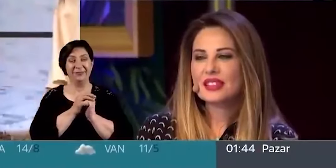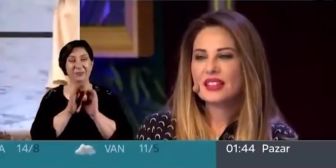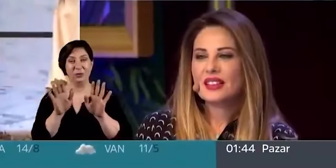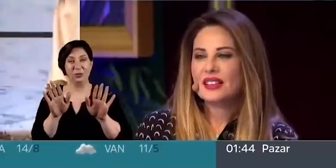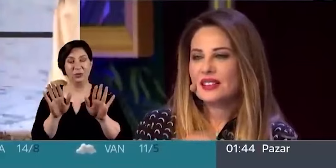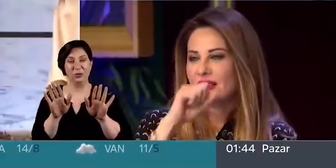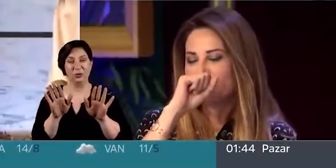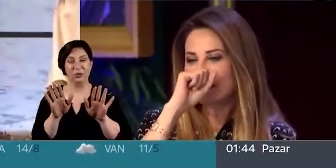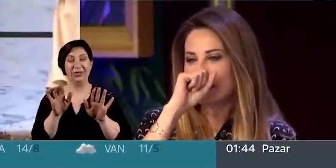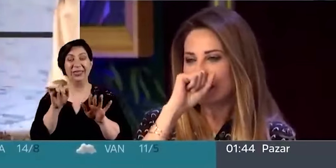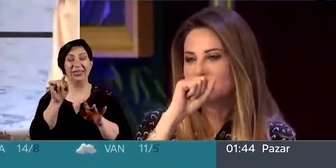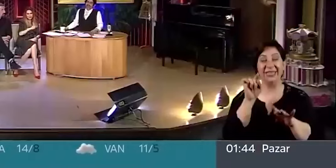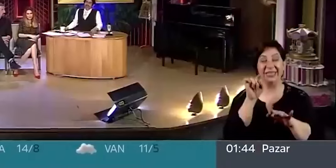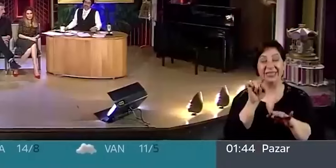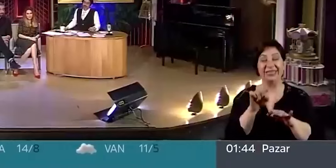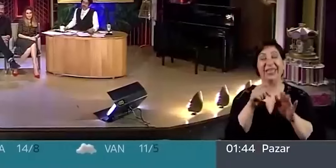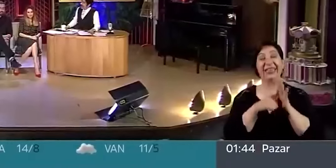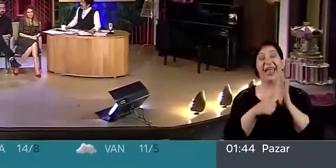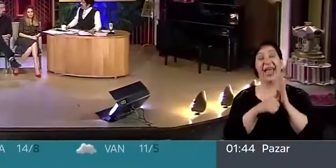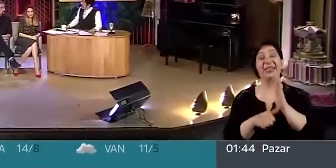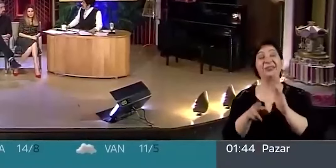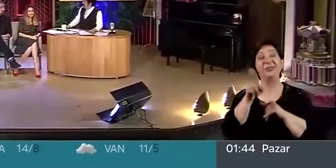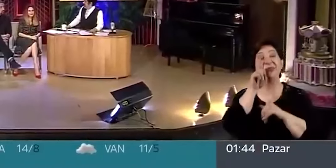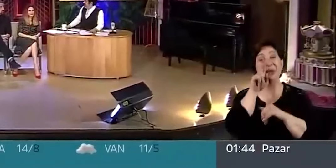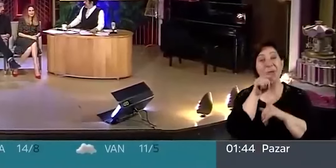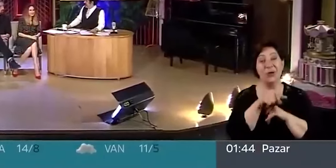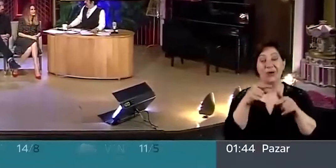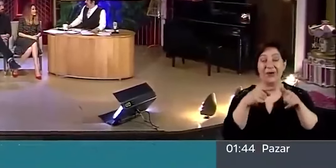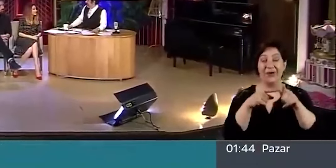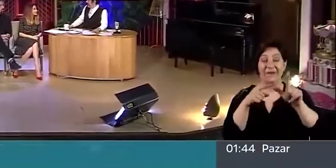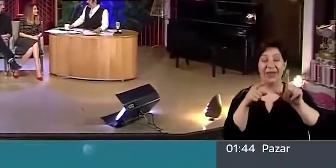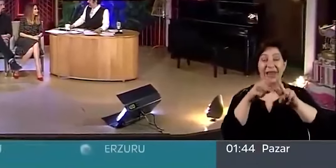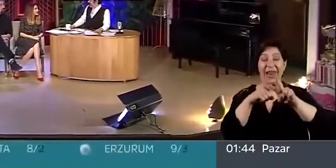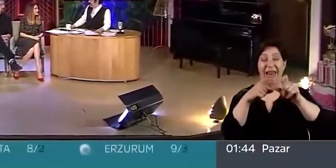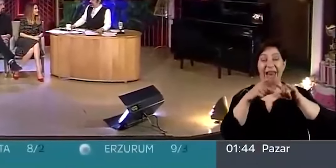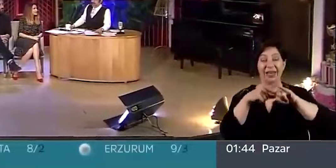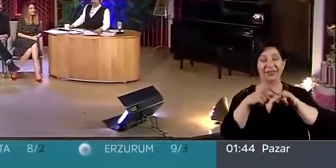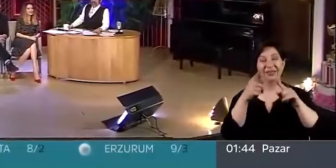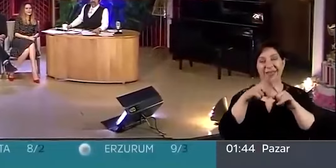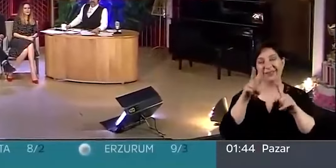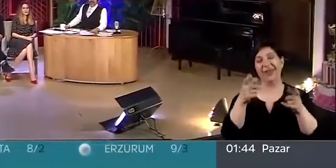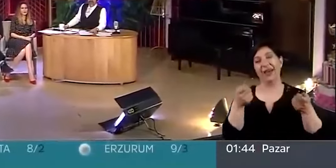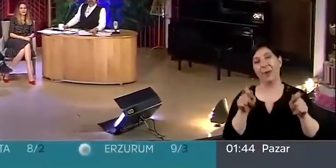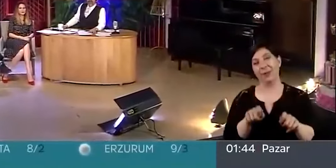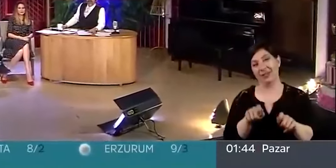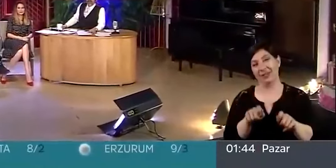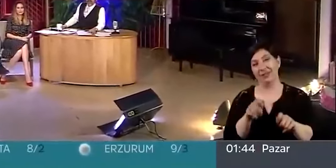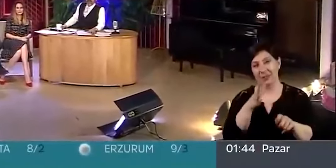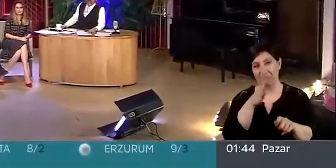karanlığa. Dört. İşte bir tarihin sonu Flash TV evet. Kapandı biliyorsun. Evet, evet. Bizim çok